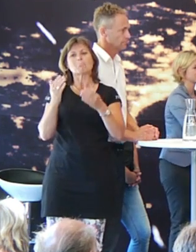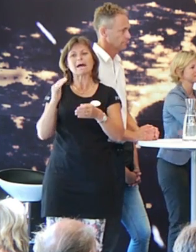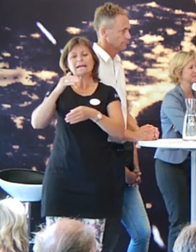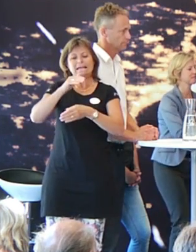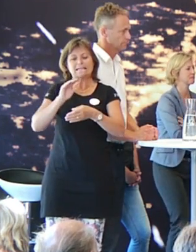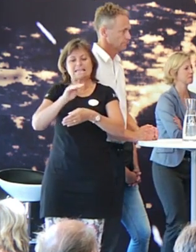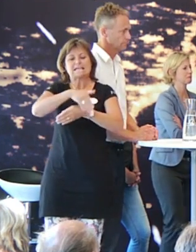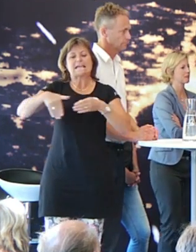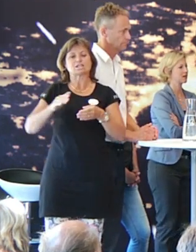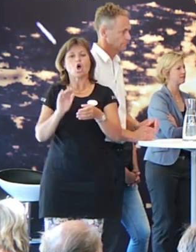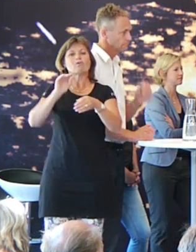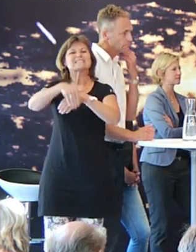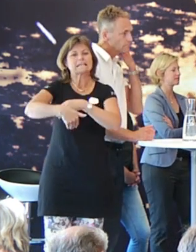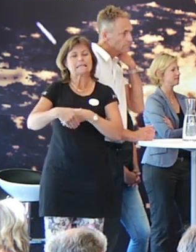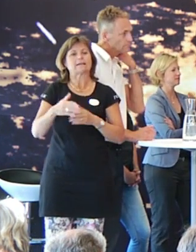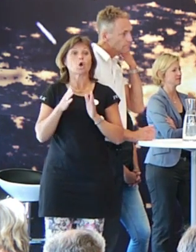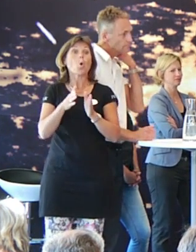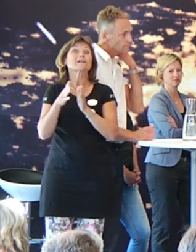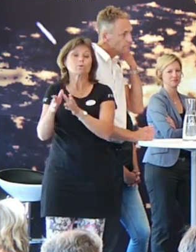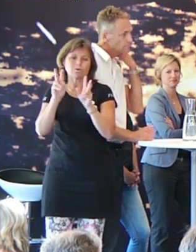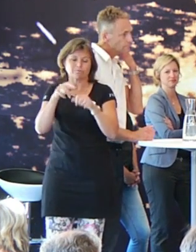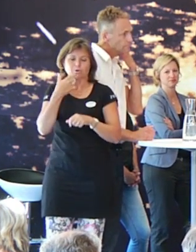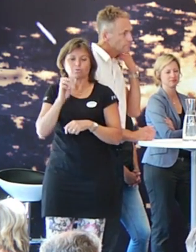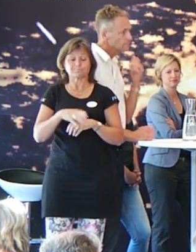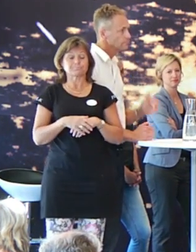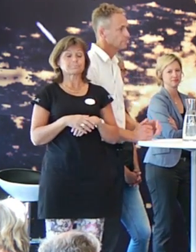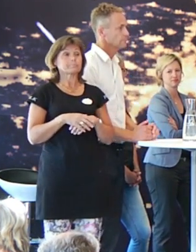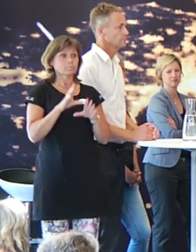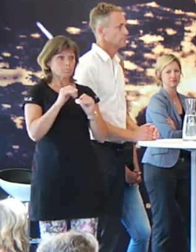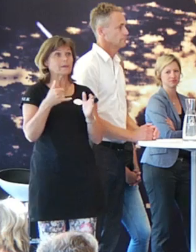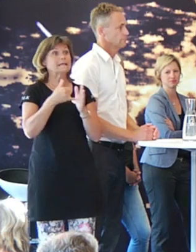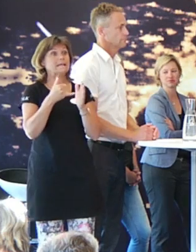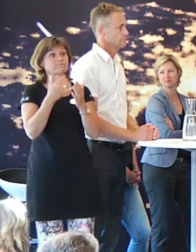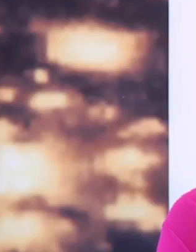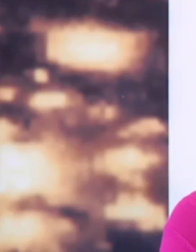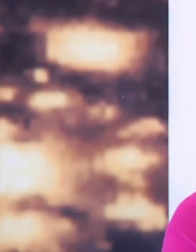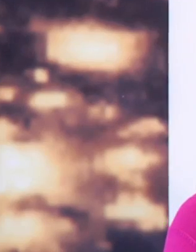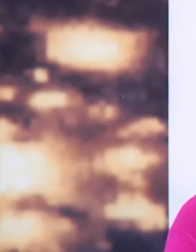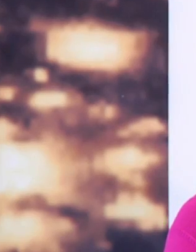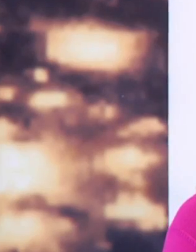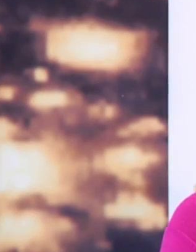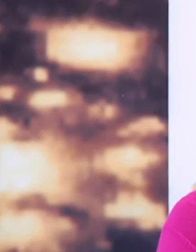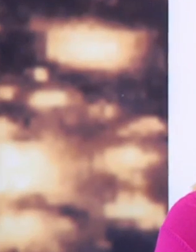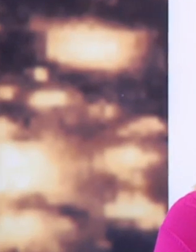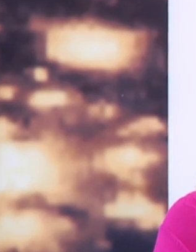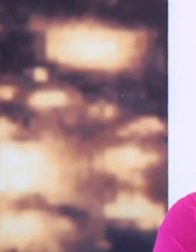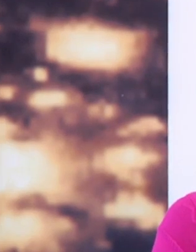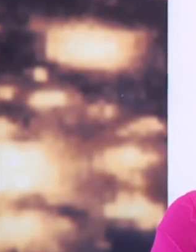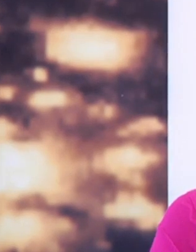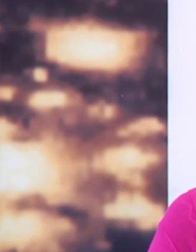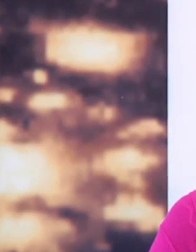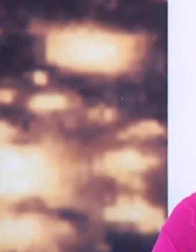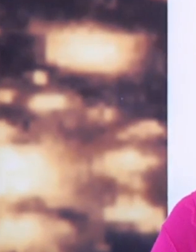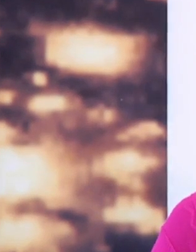gränsöverskridande korridorerna som talas om. Hur ser du på det? I den infrastrukturproposition som jag lade 2012 så var det